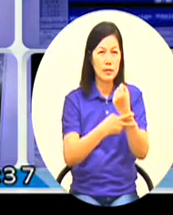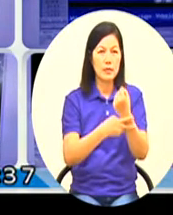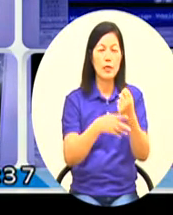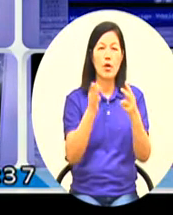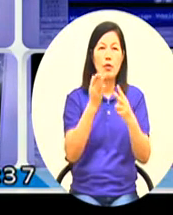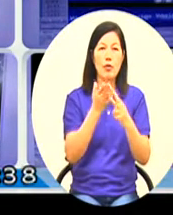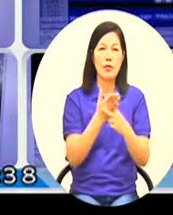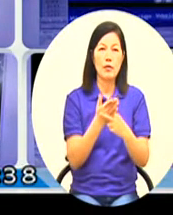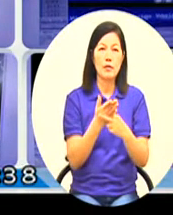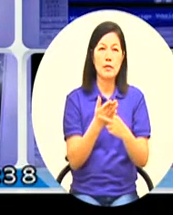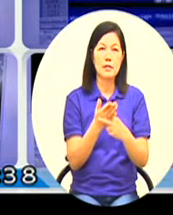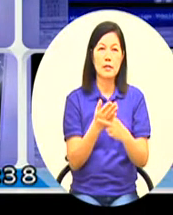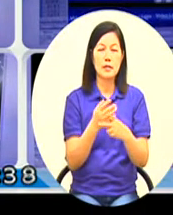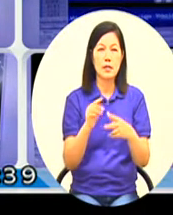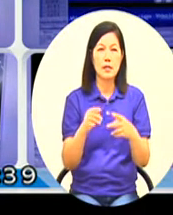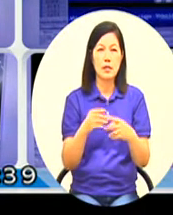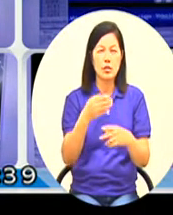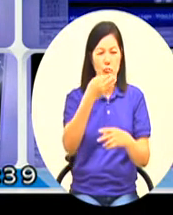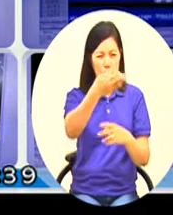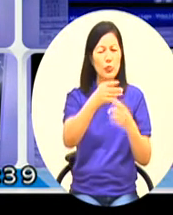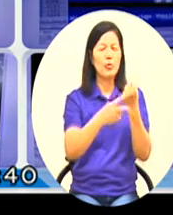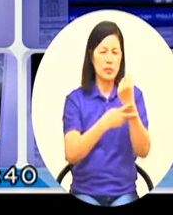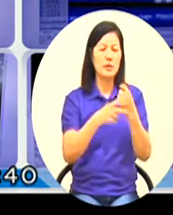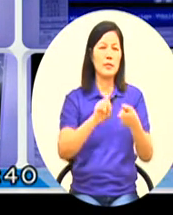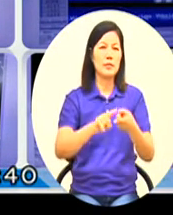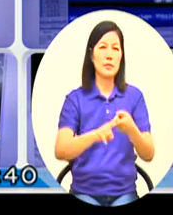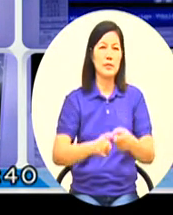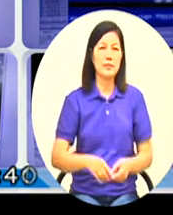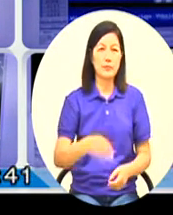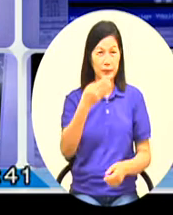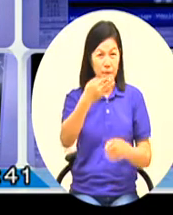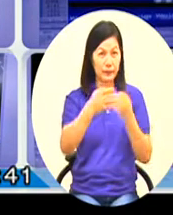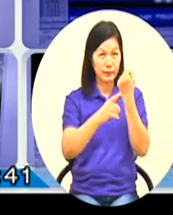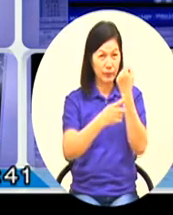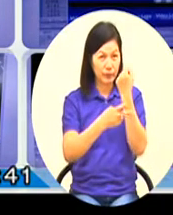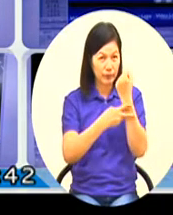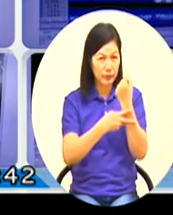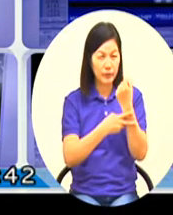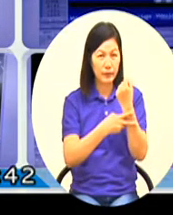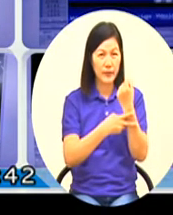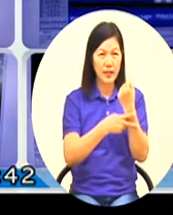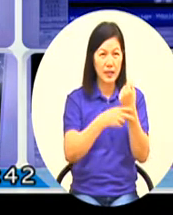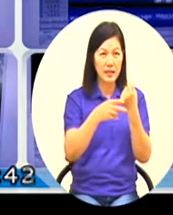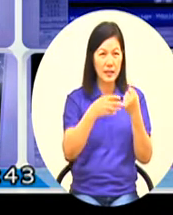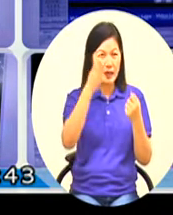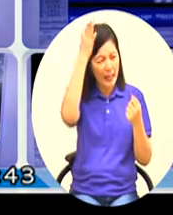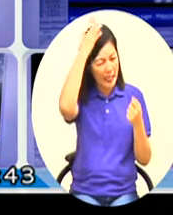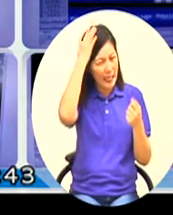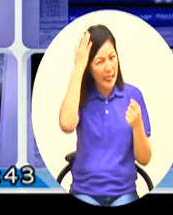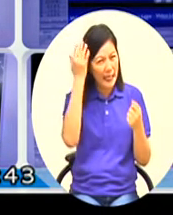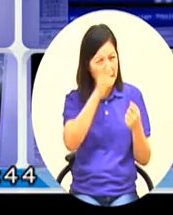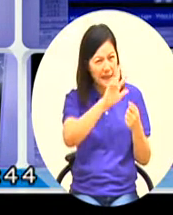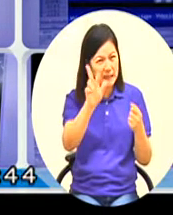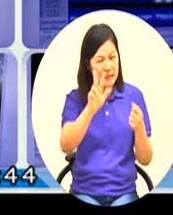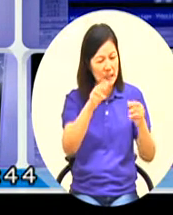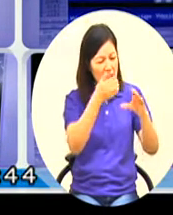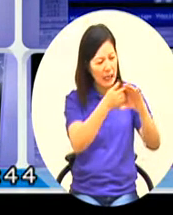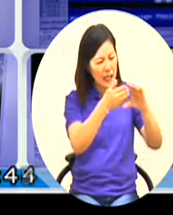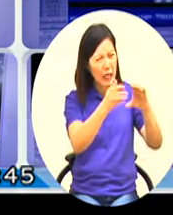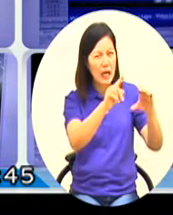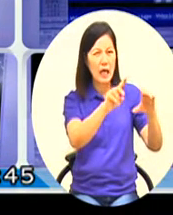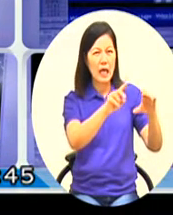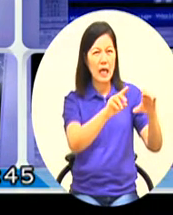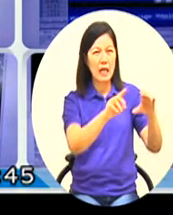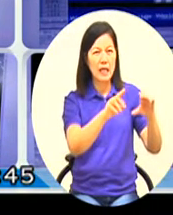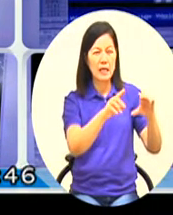或者是应该的是高的里啦。9个里里面，你看一下黑画面有多少？几乎都是黑